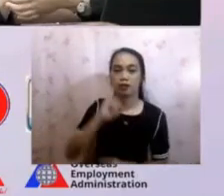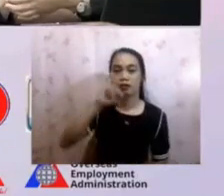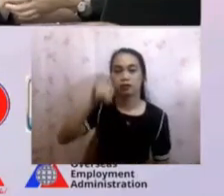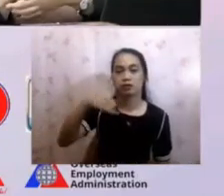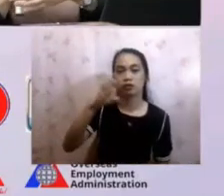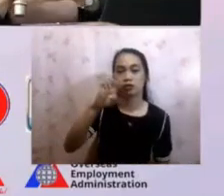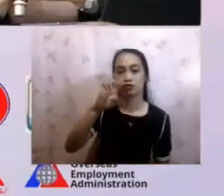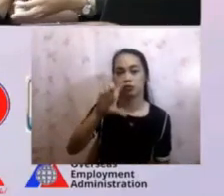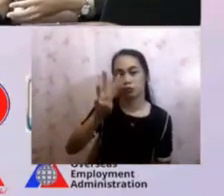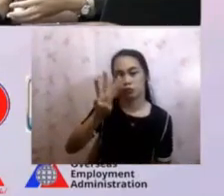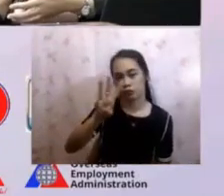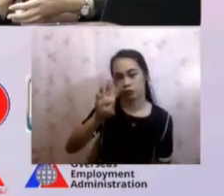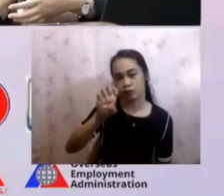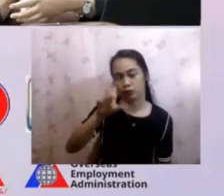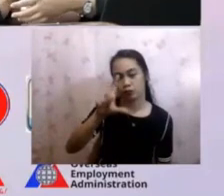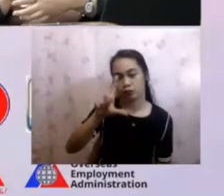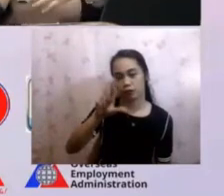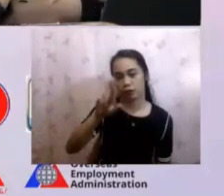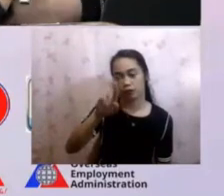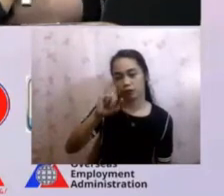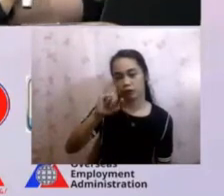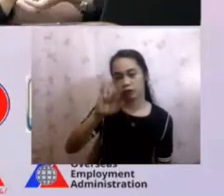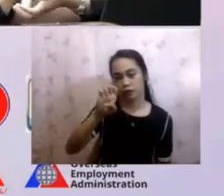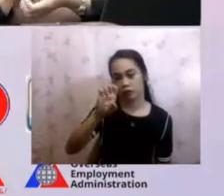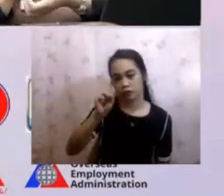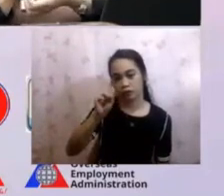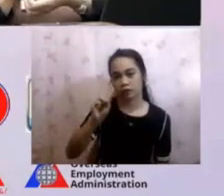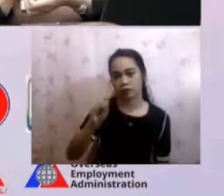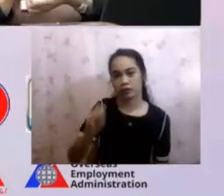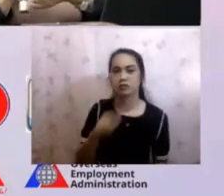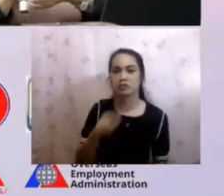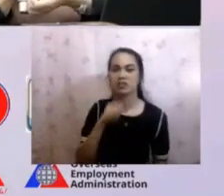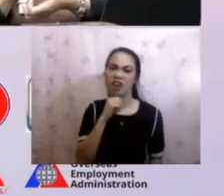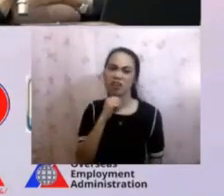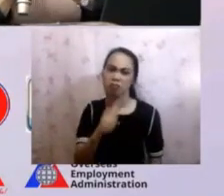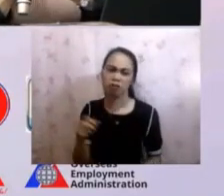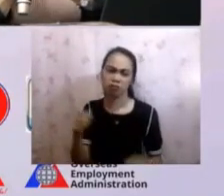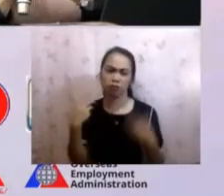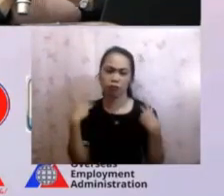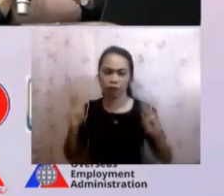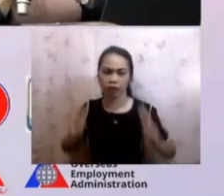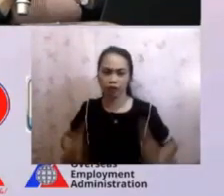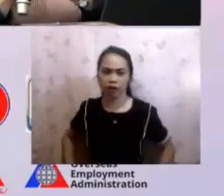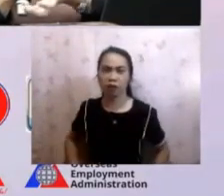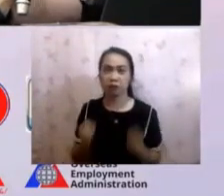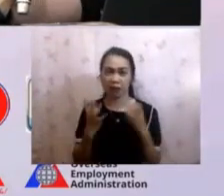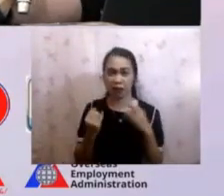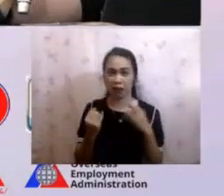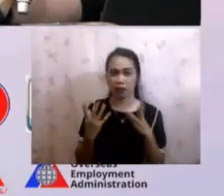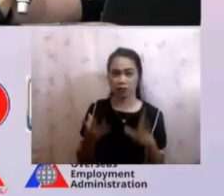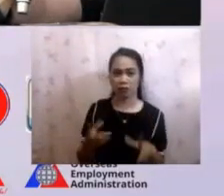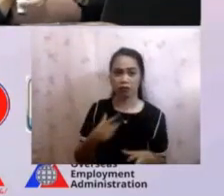sa room or ikakita sa interviewer nimo nga naka-heels ka. It gives additional